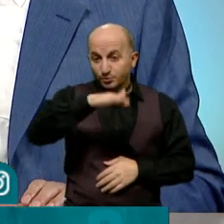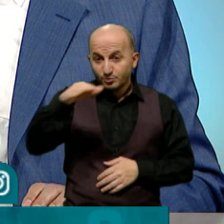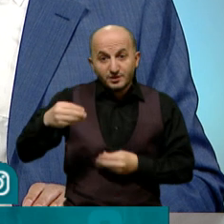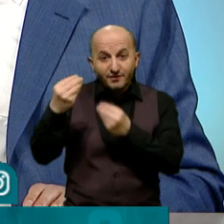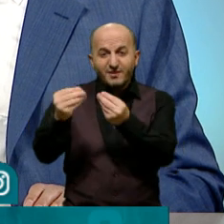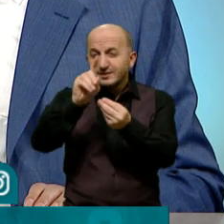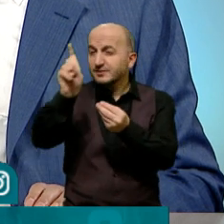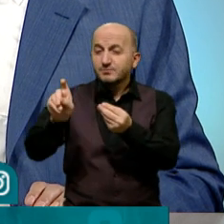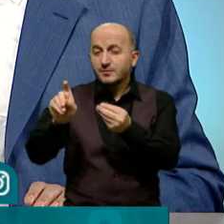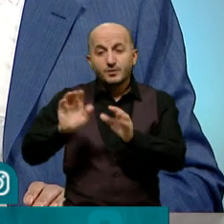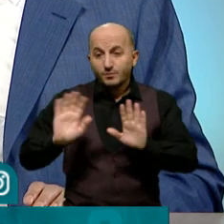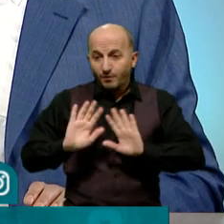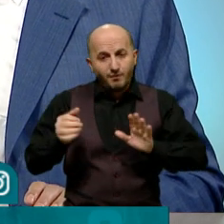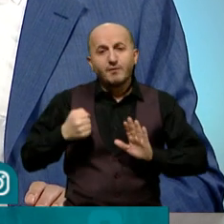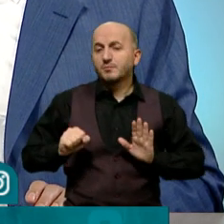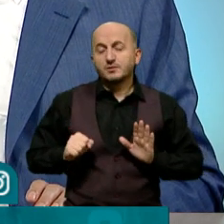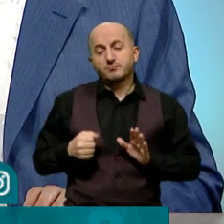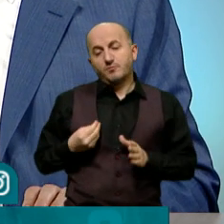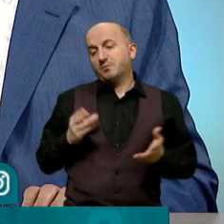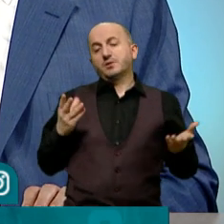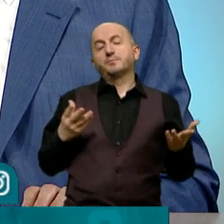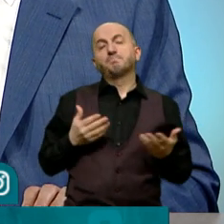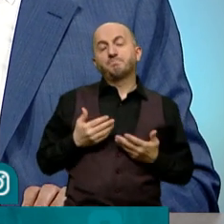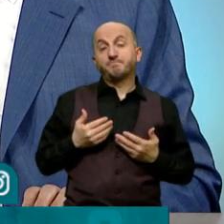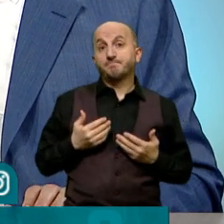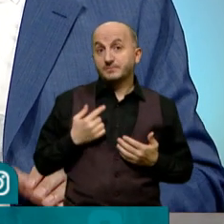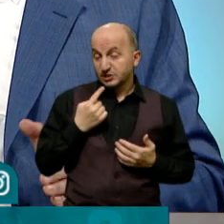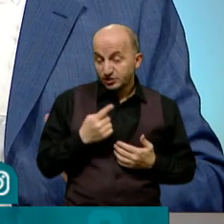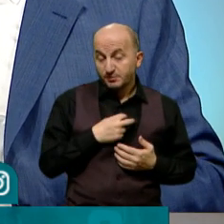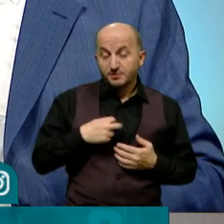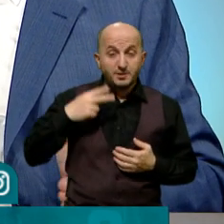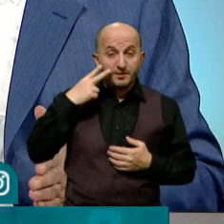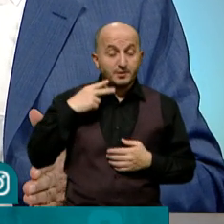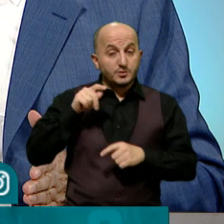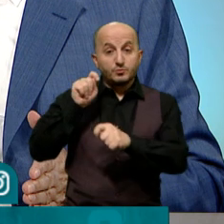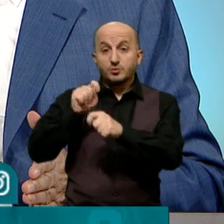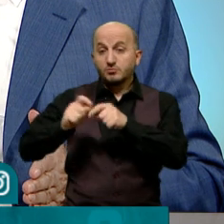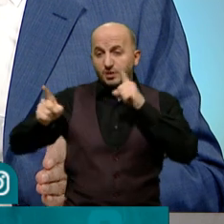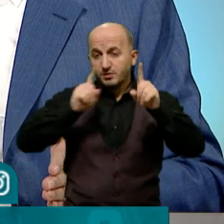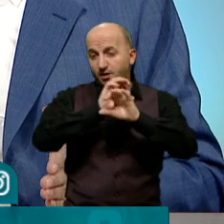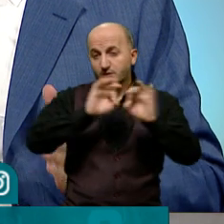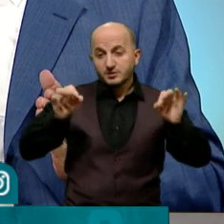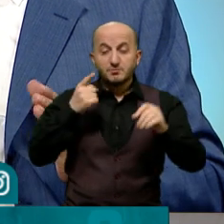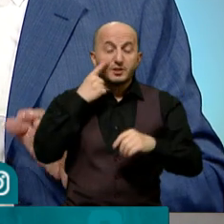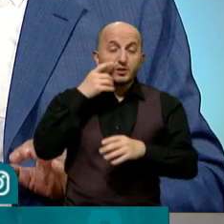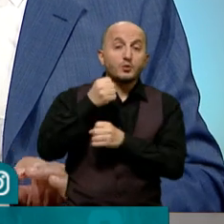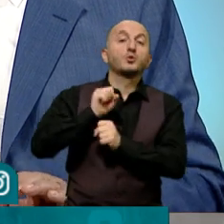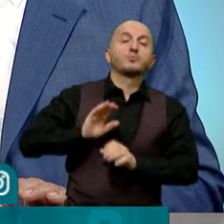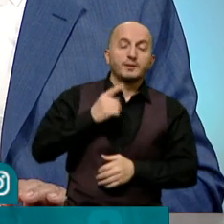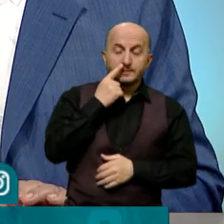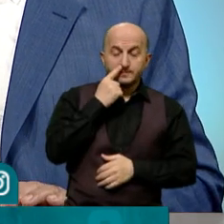mi? Vermedim veya veremedim ya Resulallah. Bu yaptığın adaletsizliğe beni şahit tutma